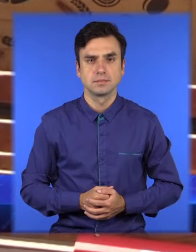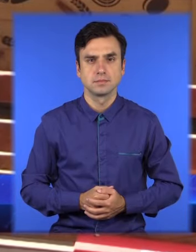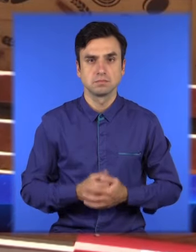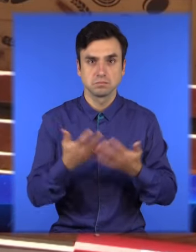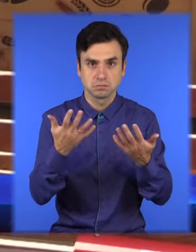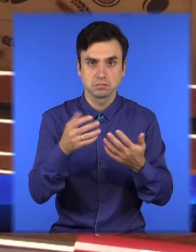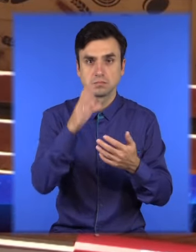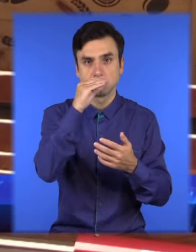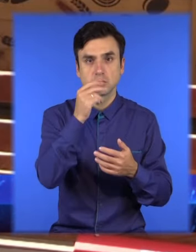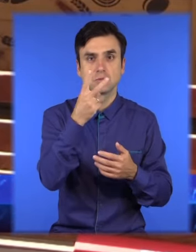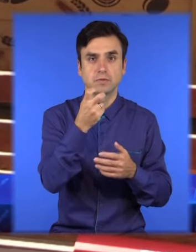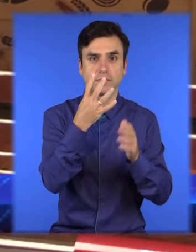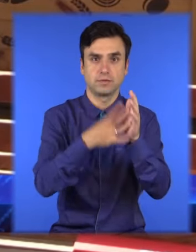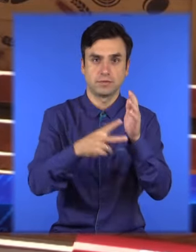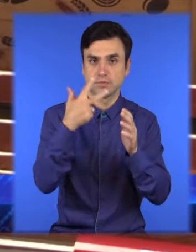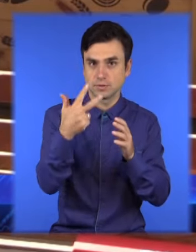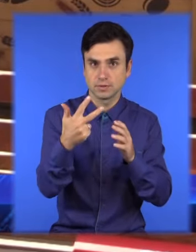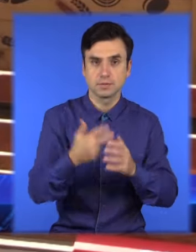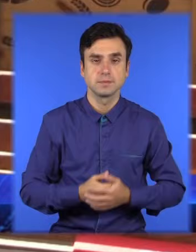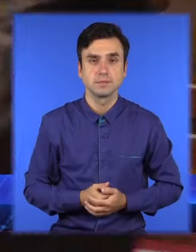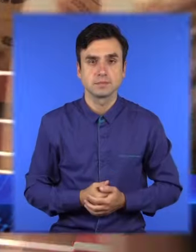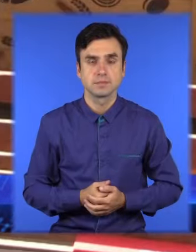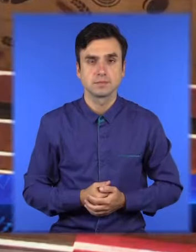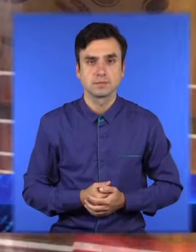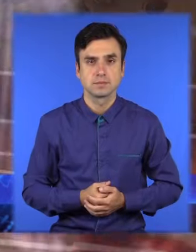Це дійсно 293-я маршрутка.